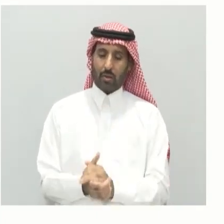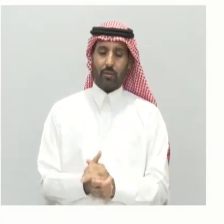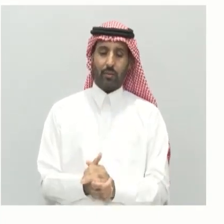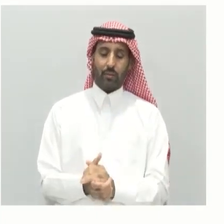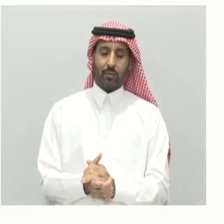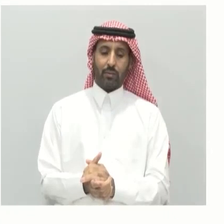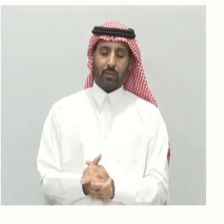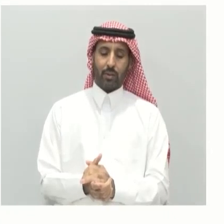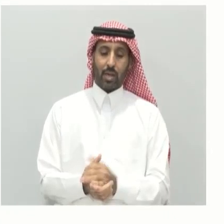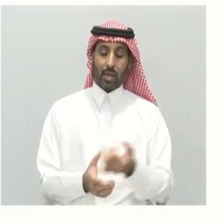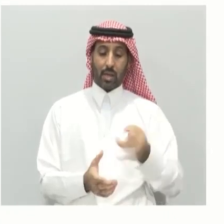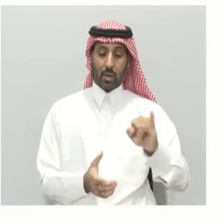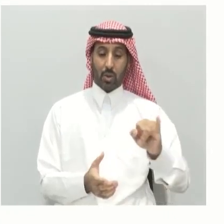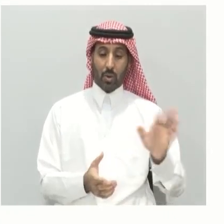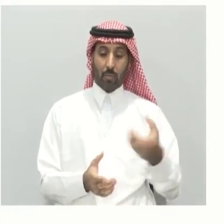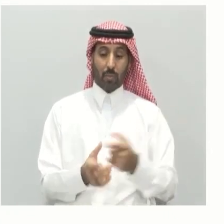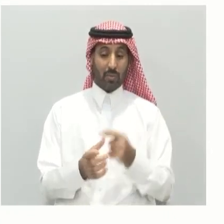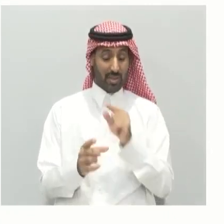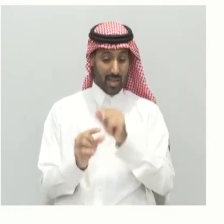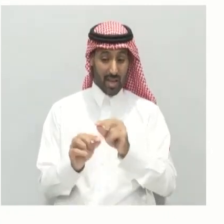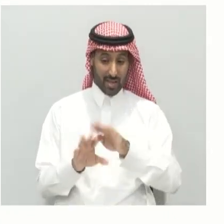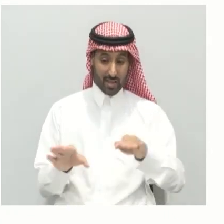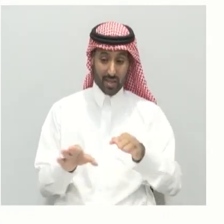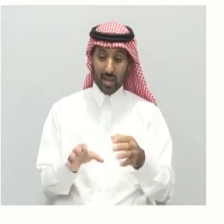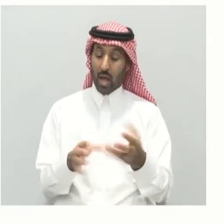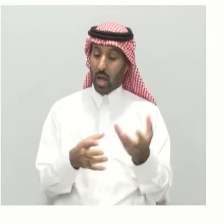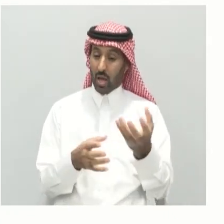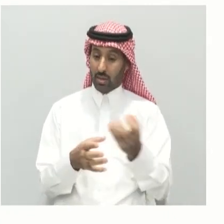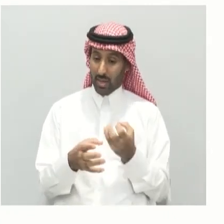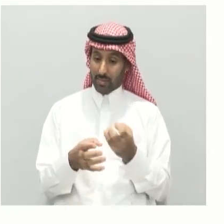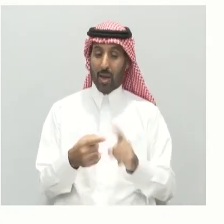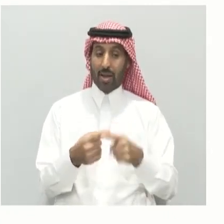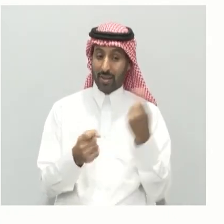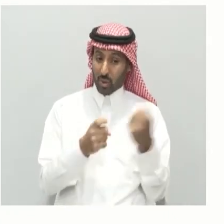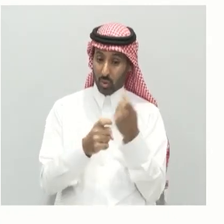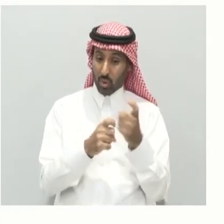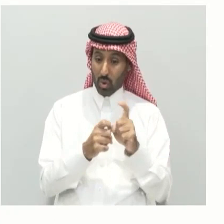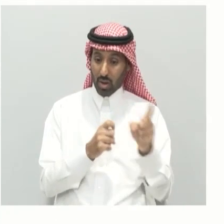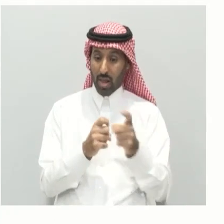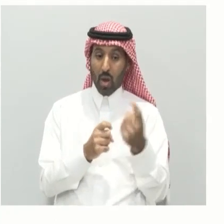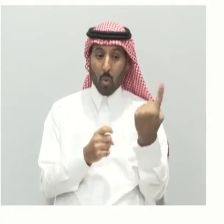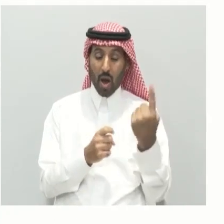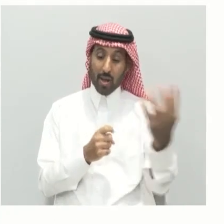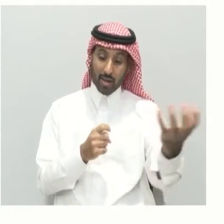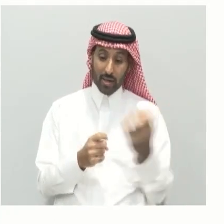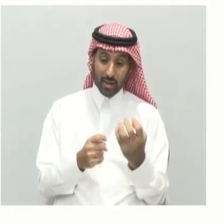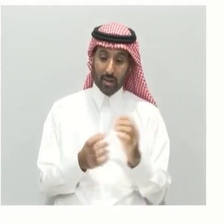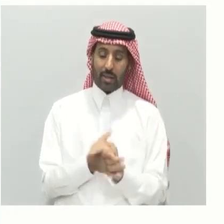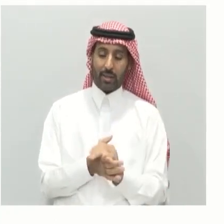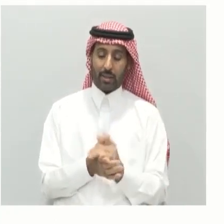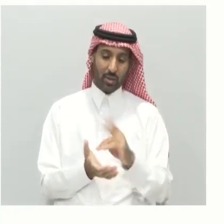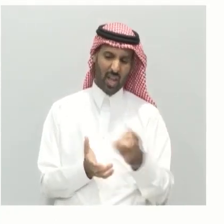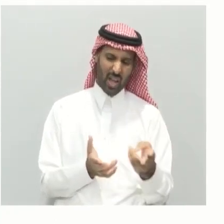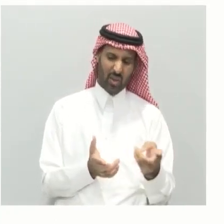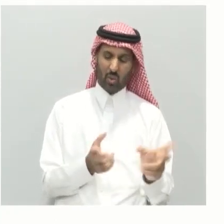اكسده واليود من متعادل الى كسبان الكترون معنات انه كسب الكترون معنات انه حدث